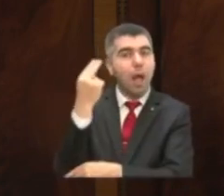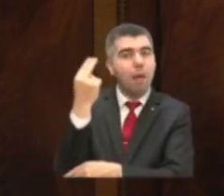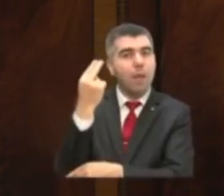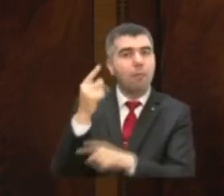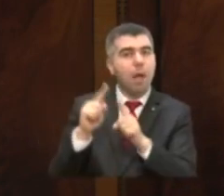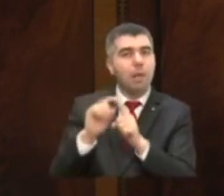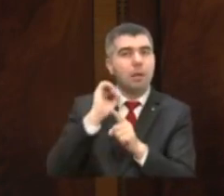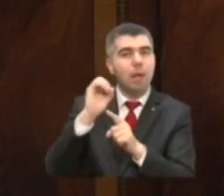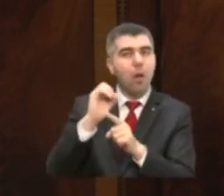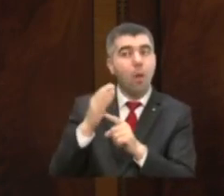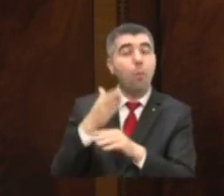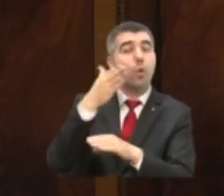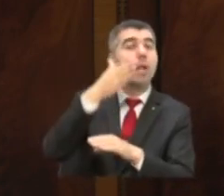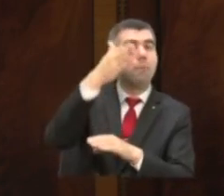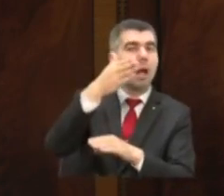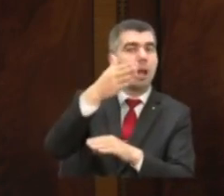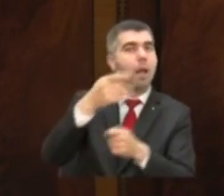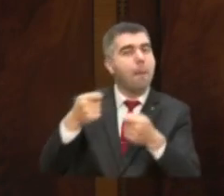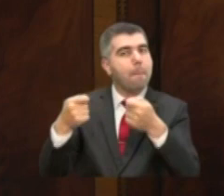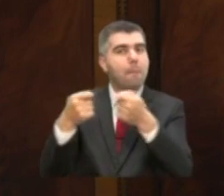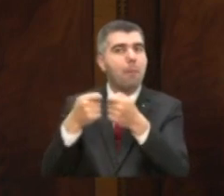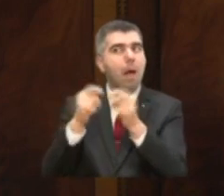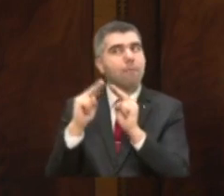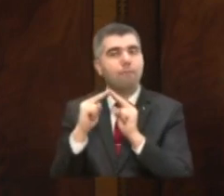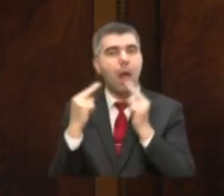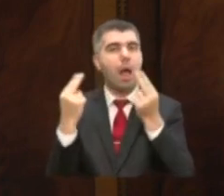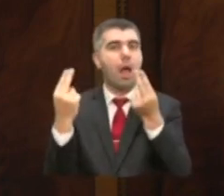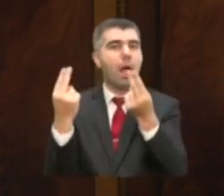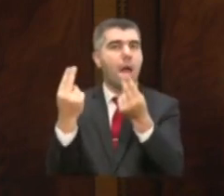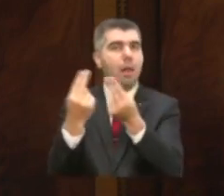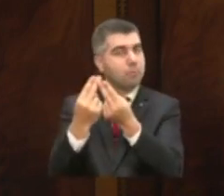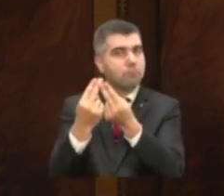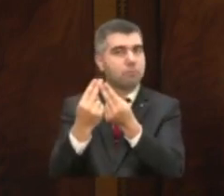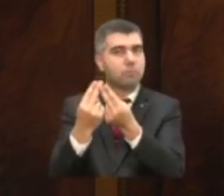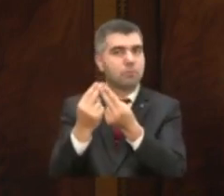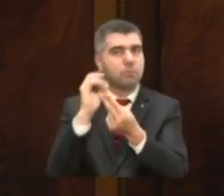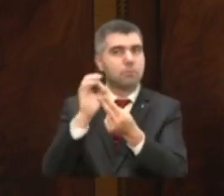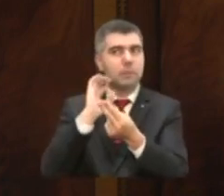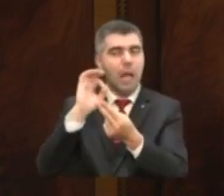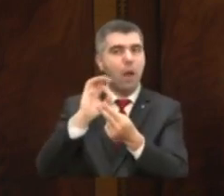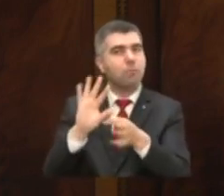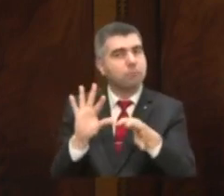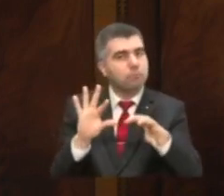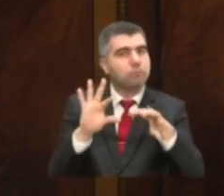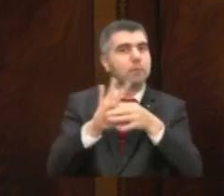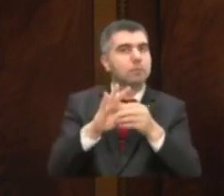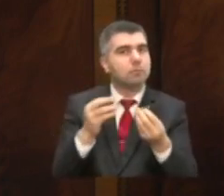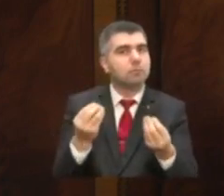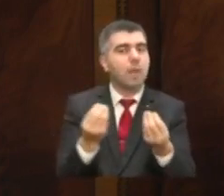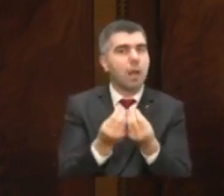لأبطال الرياضيين في المستقبل على غرار الدول التي اللي فتنا في هذا المجال. وهذا فيه